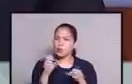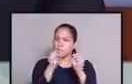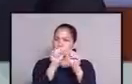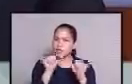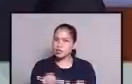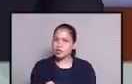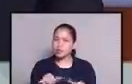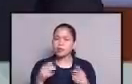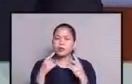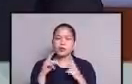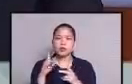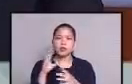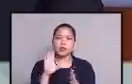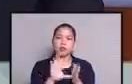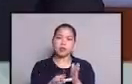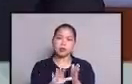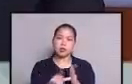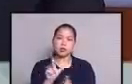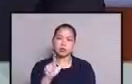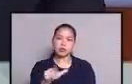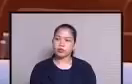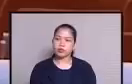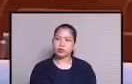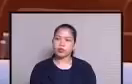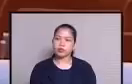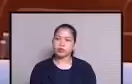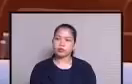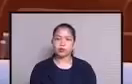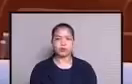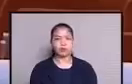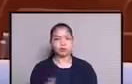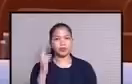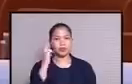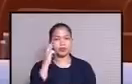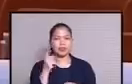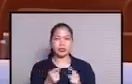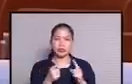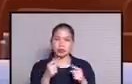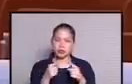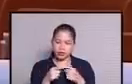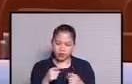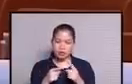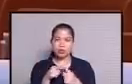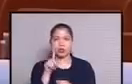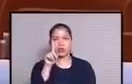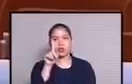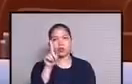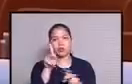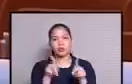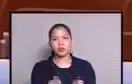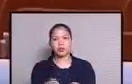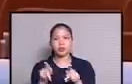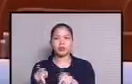proklamasyon ng COMELEC dyan kanina? Rafi, isa-isa ngang tinawag yung mga